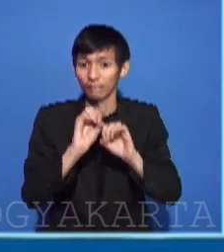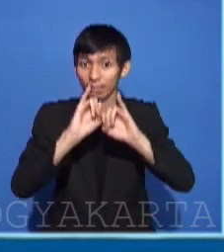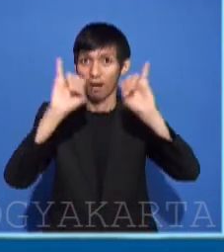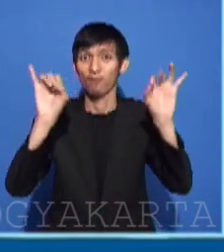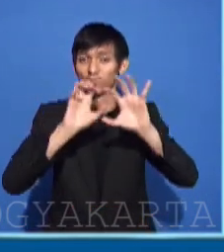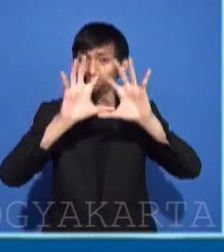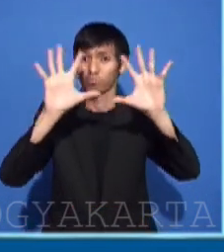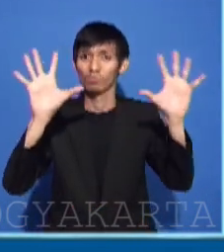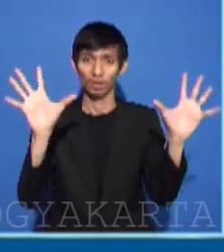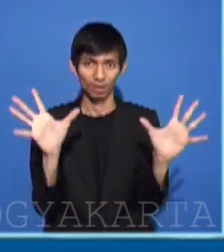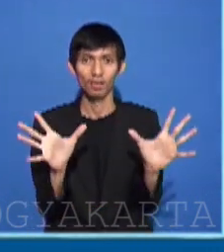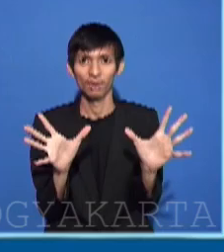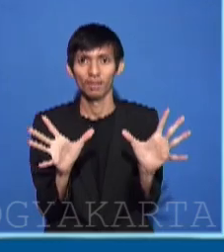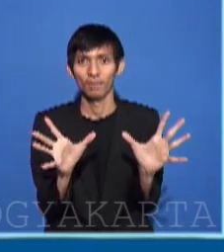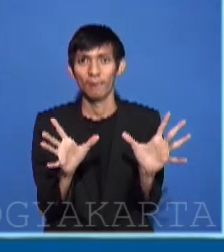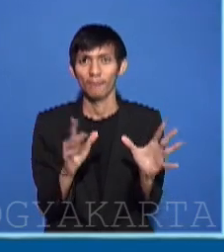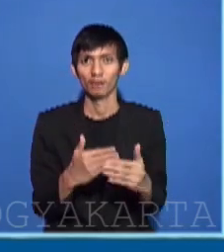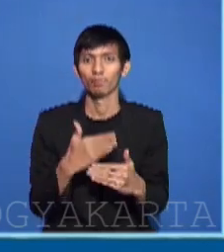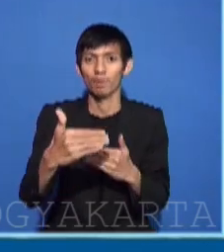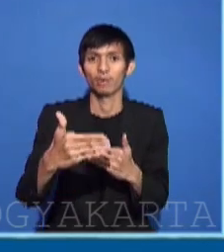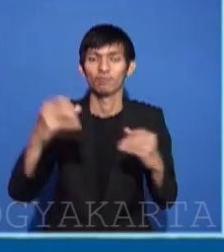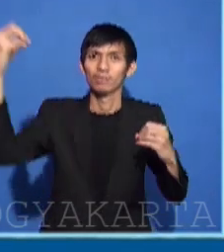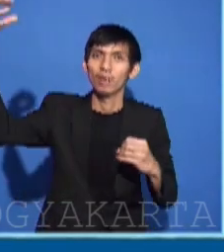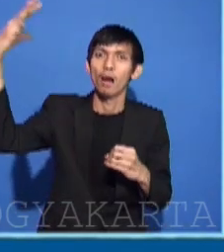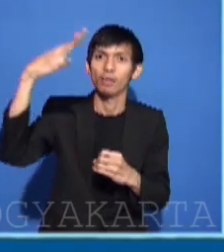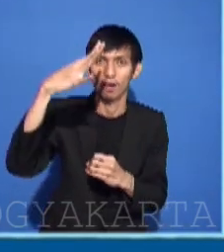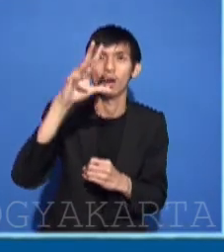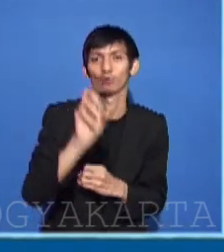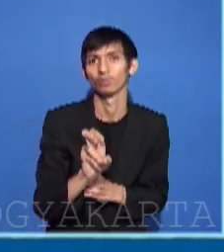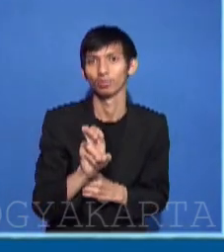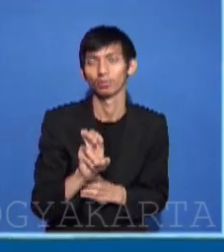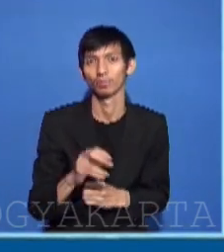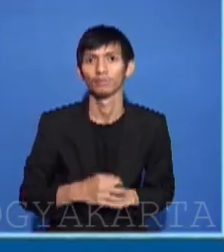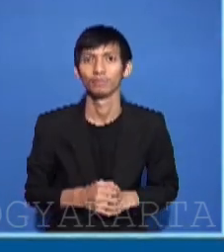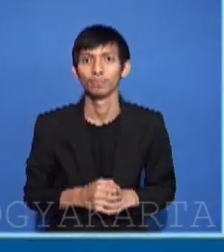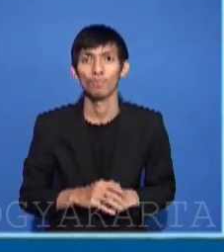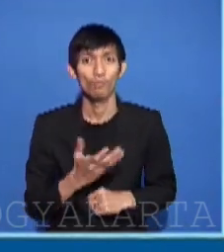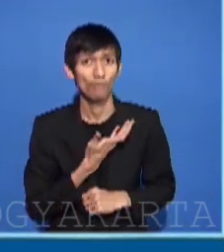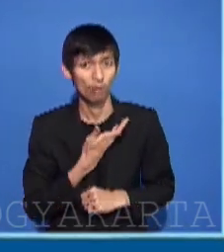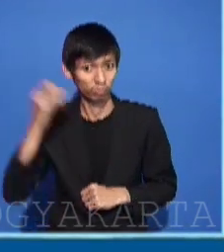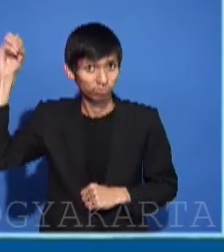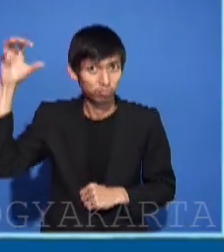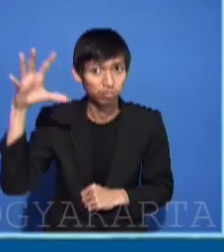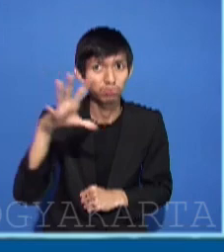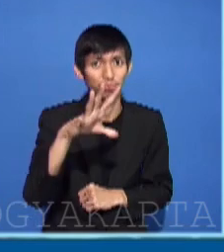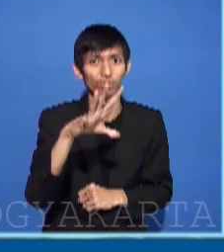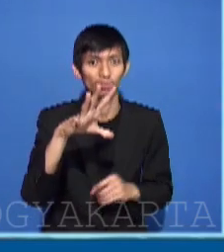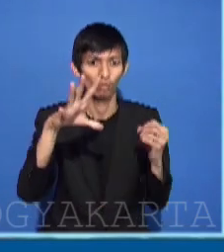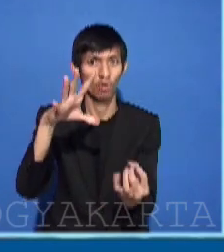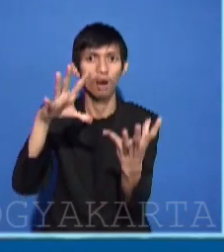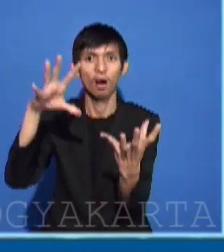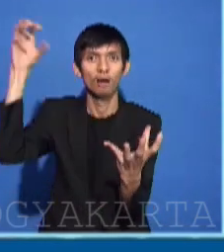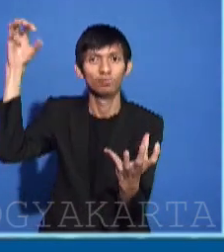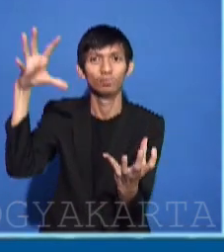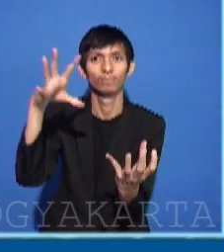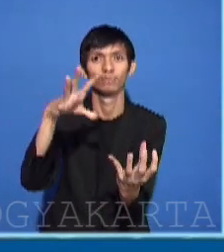jalaran dipun papanakan ing papan ingkang pentet bugenvil Remen sanget kalian sunarin Suryo menawi bugenvil dipun papanakan ing papan